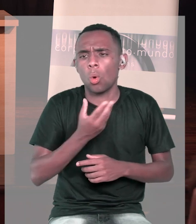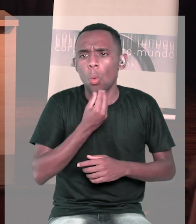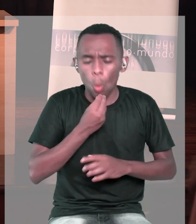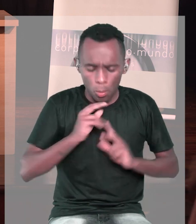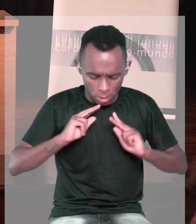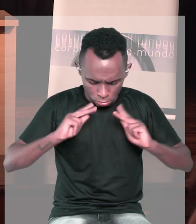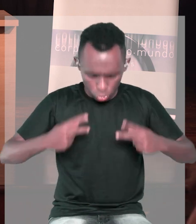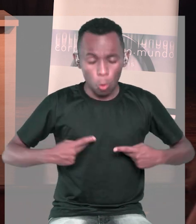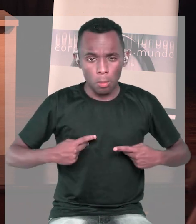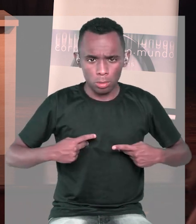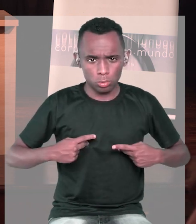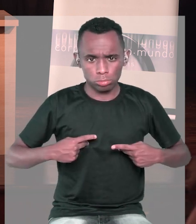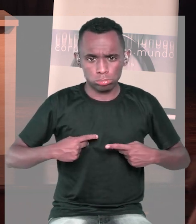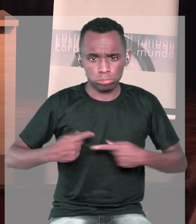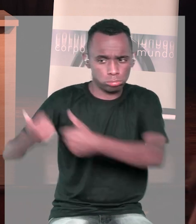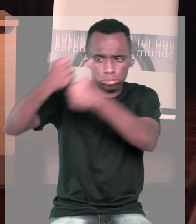império,